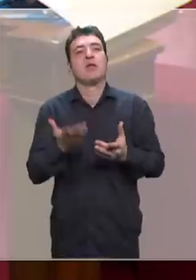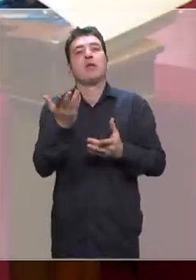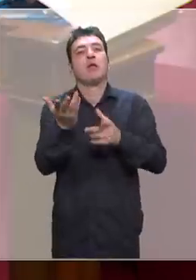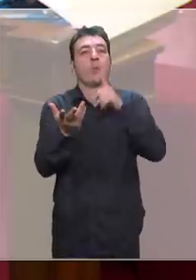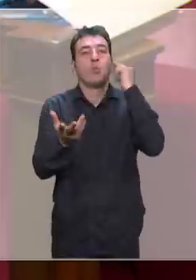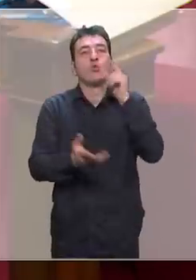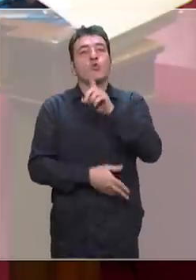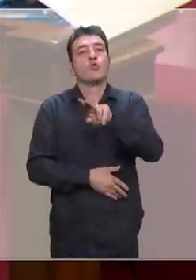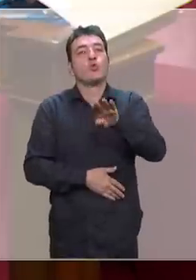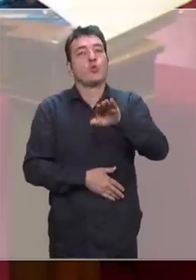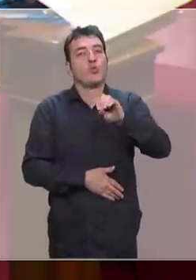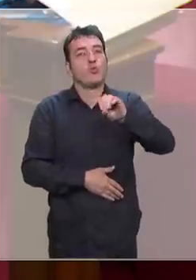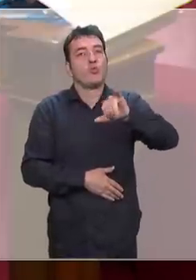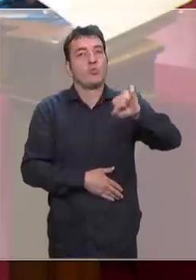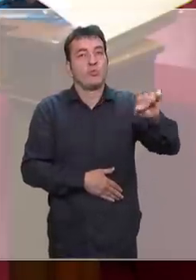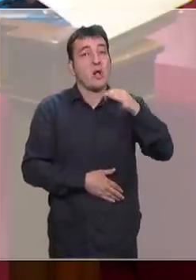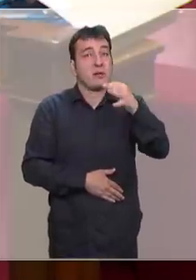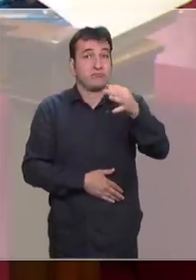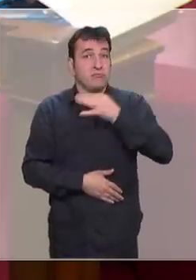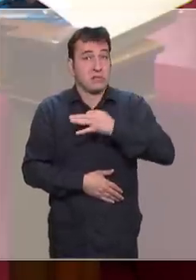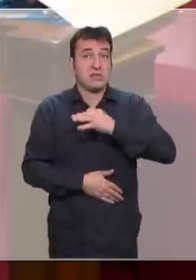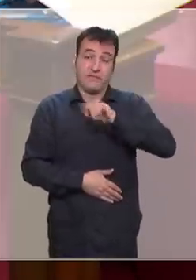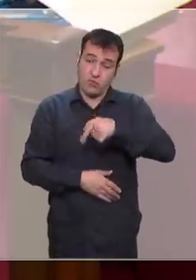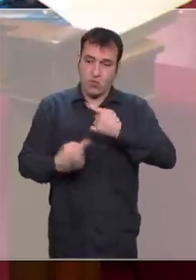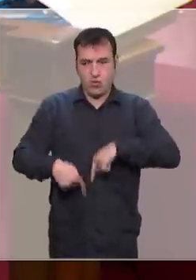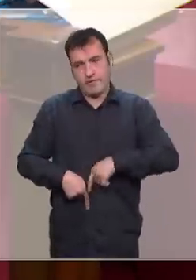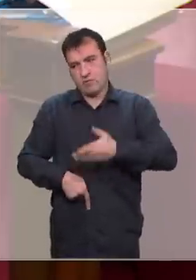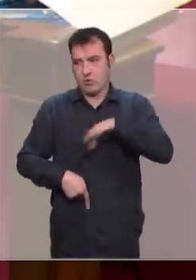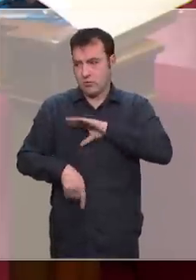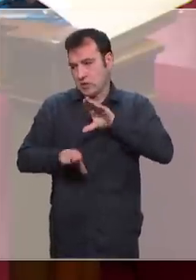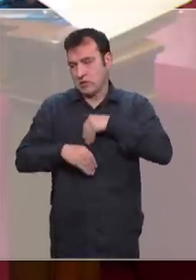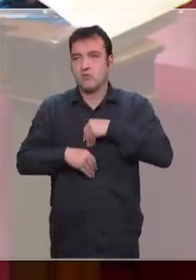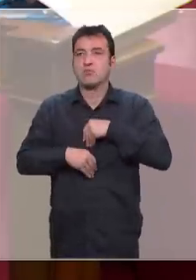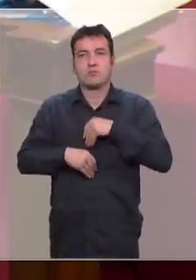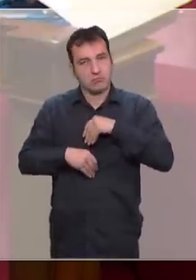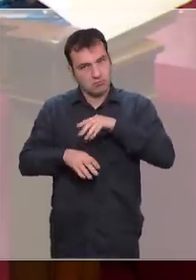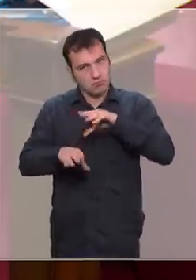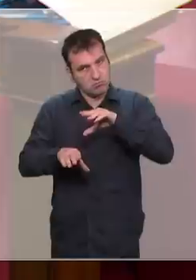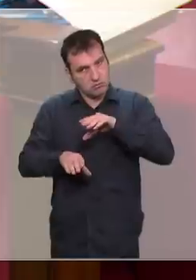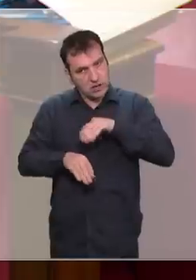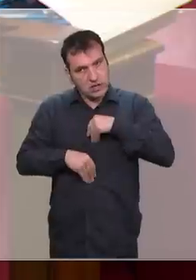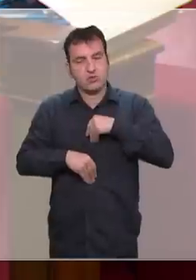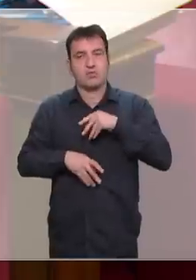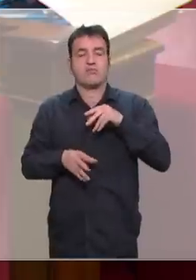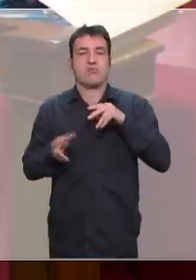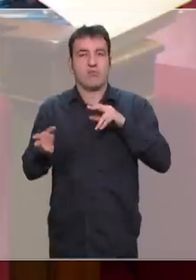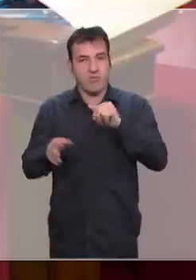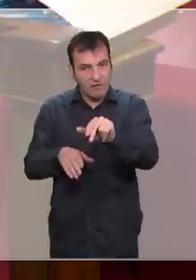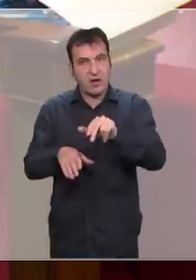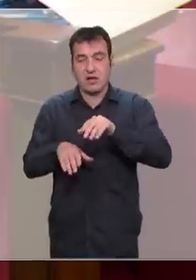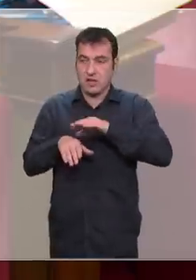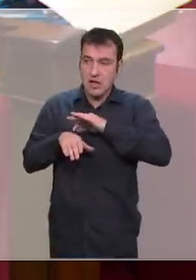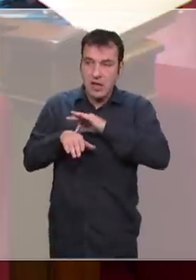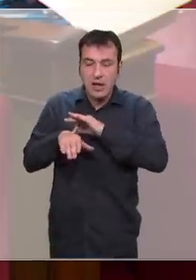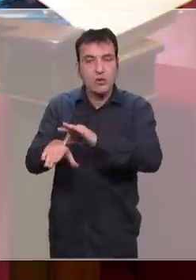que le gouvernement prenne ses responsabilités. Je veux vous dire, Monsieur Dubois, que le gouvernement les prendra et qu'il accompagnera nos